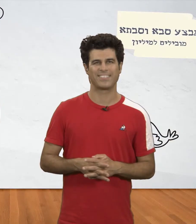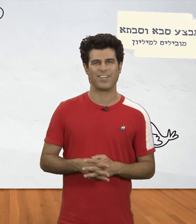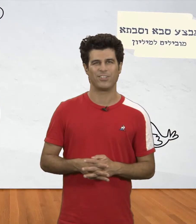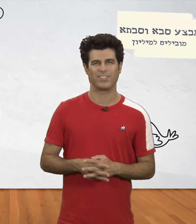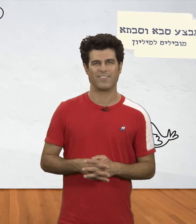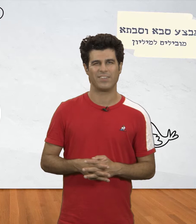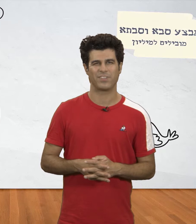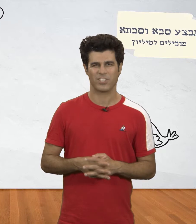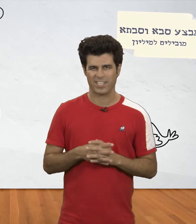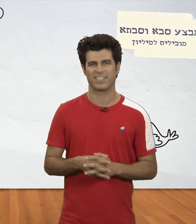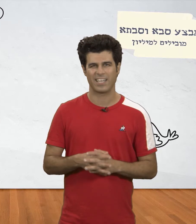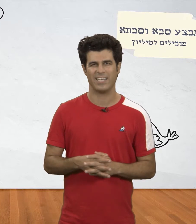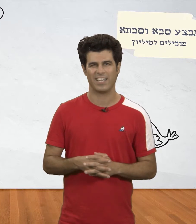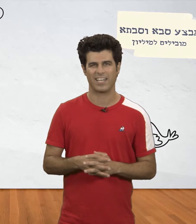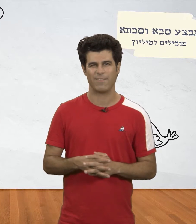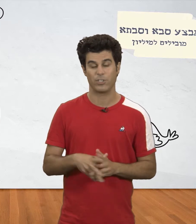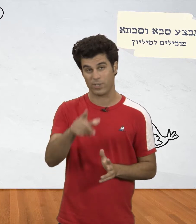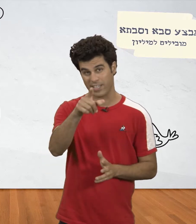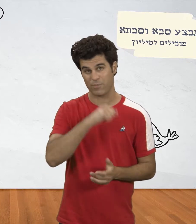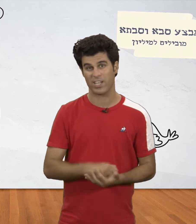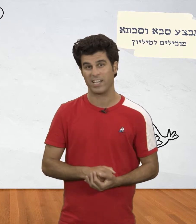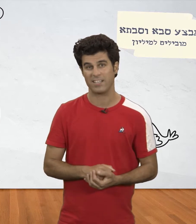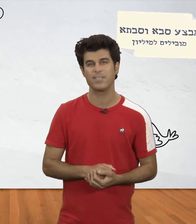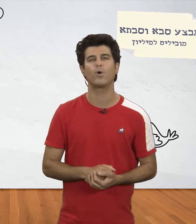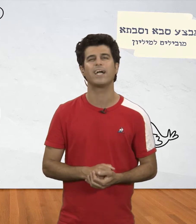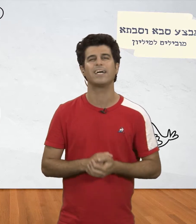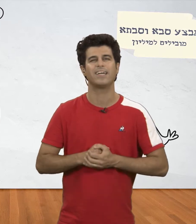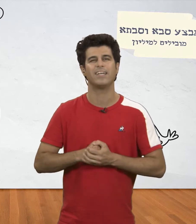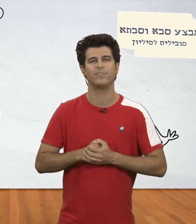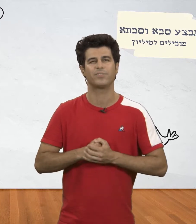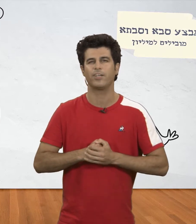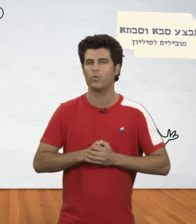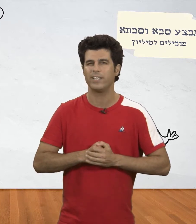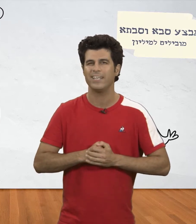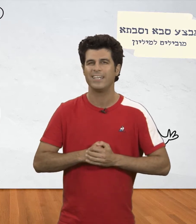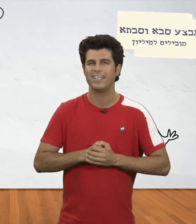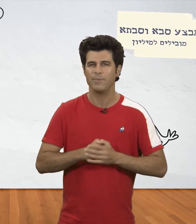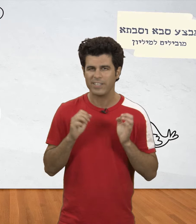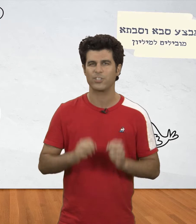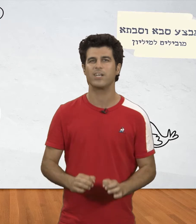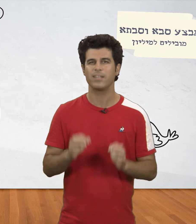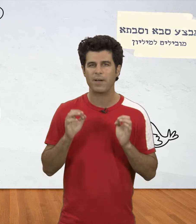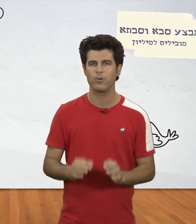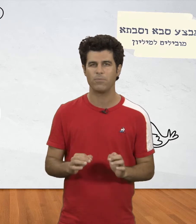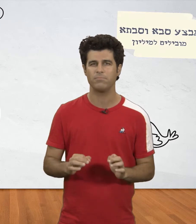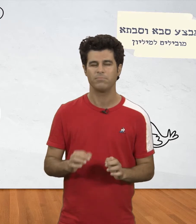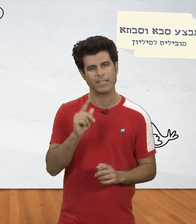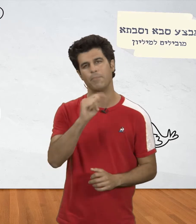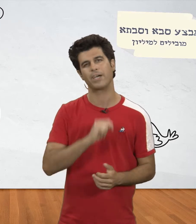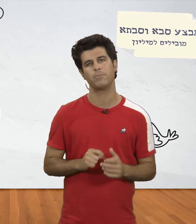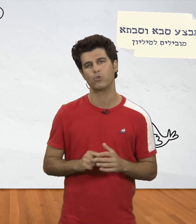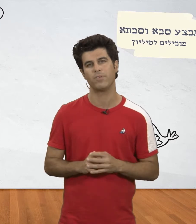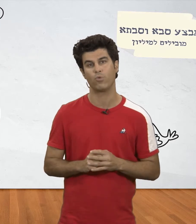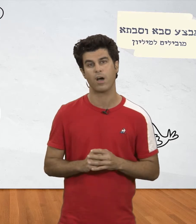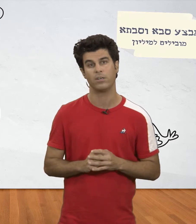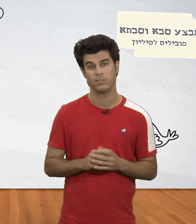מתנות קטנות, אבל לפני שנתחיל, אני חייב לשאול אתכם שאלה. שימו רגע יד על הלב, תגידו לי, אם התקשרתם היום לדבר